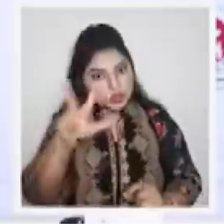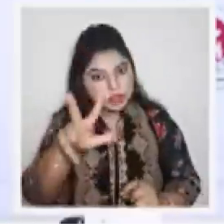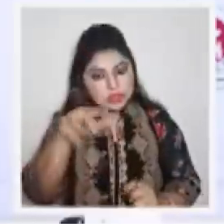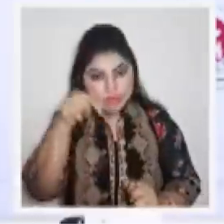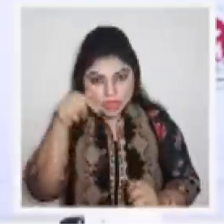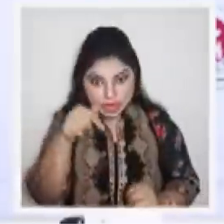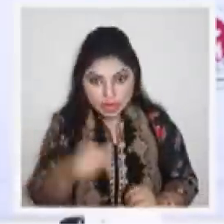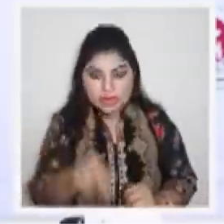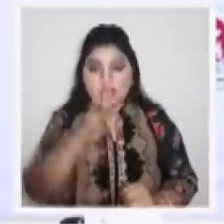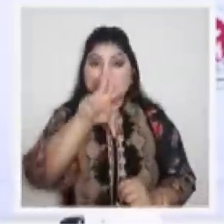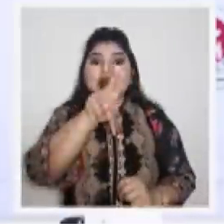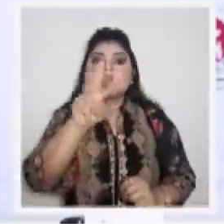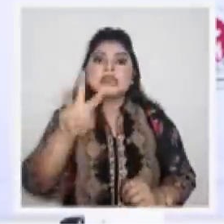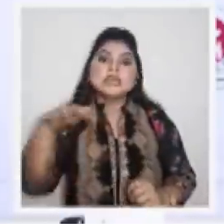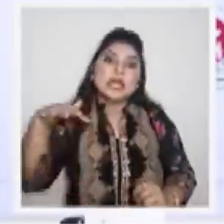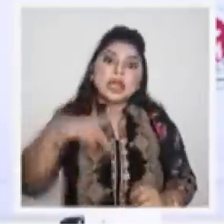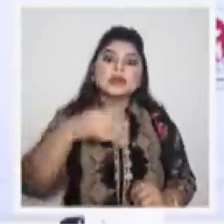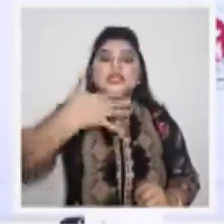দক্ষিণ পূর্ব এশিয়া 24 ঘন্টায় শনাক্ত